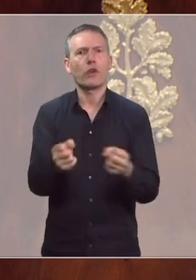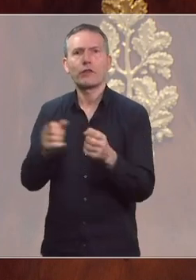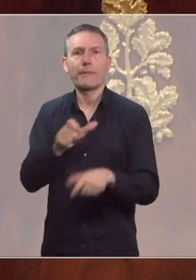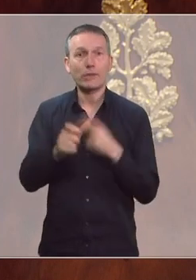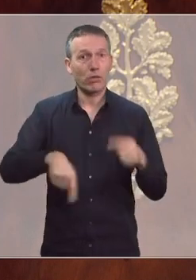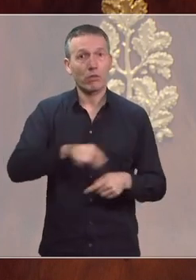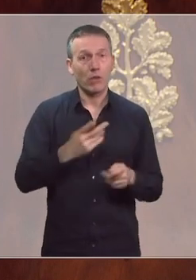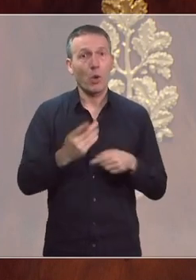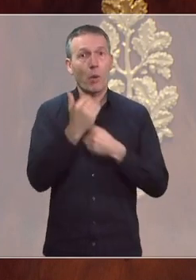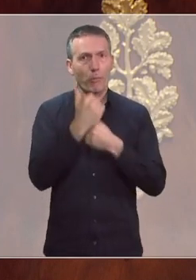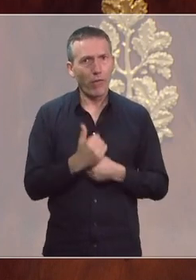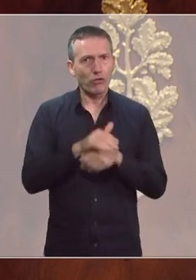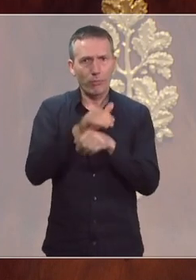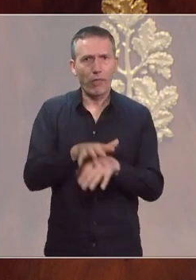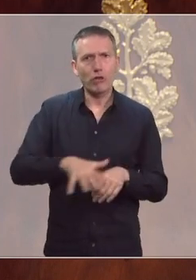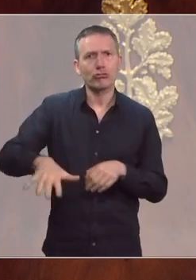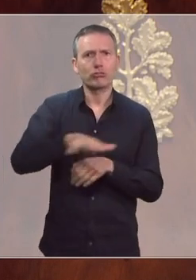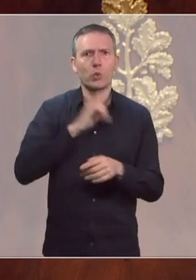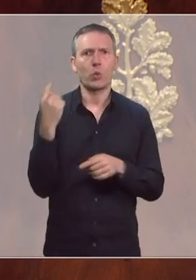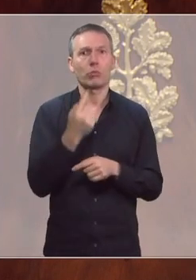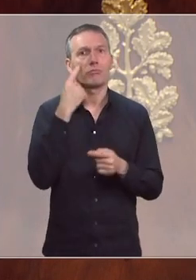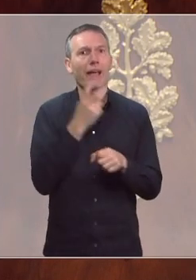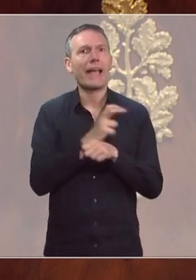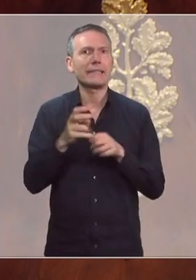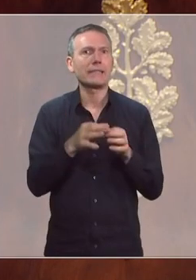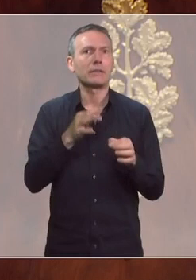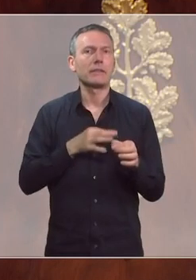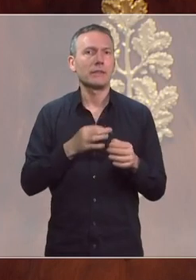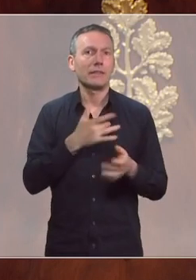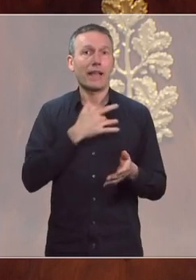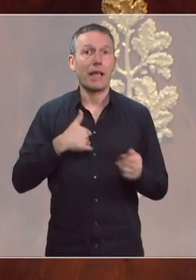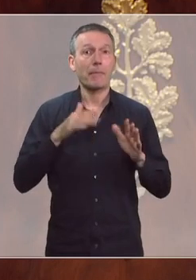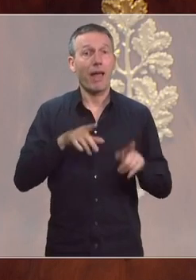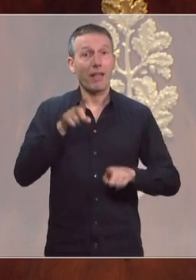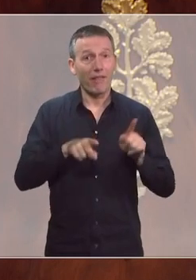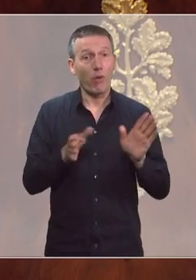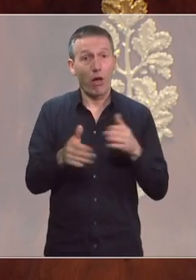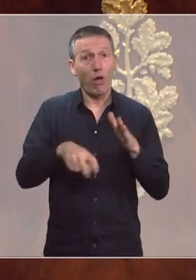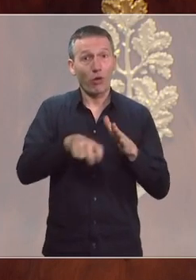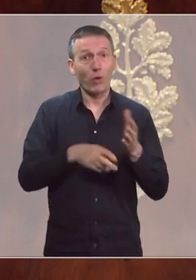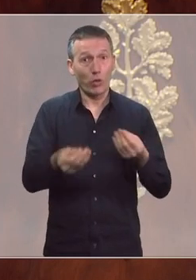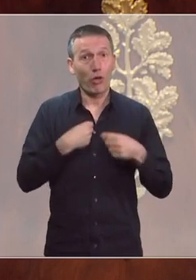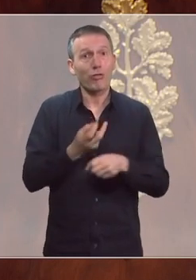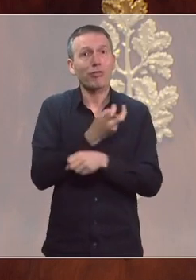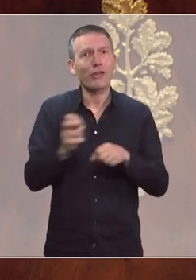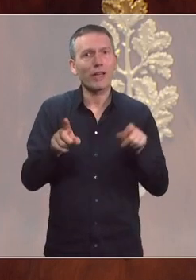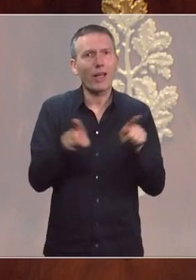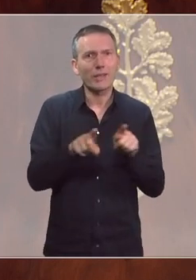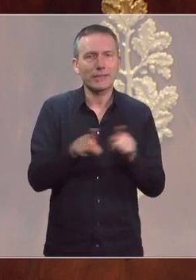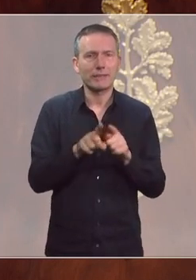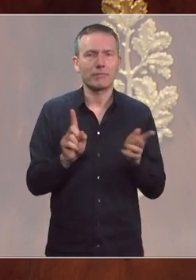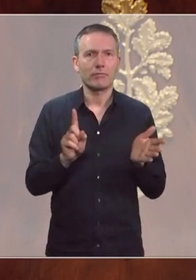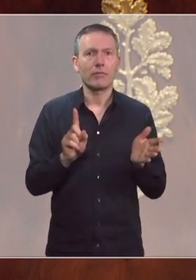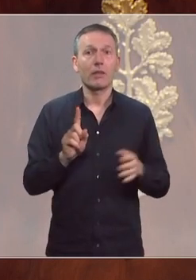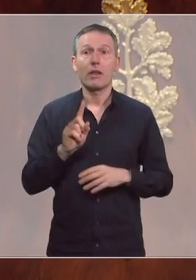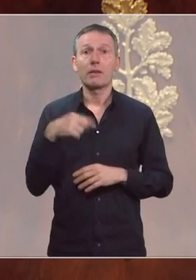protégés collectivement du risque sanitaire. Mais le confinement, parfois, met aussi en danger. Tout le monde n'est pas à